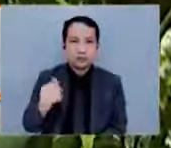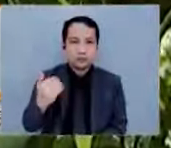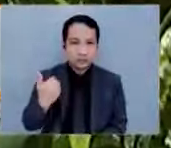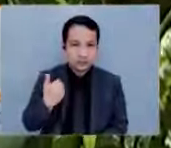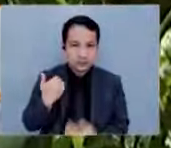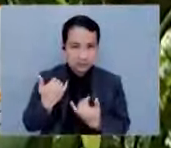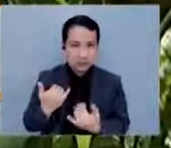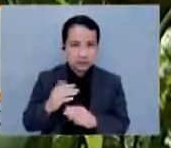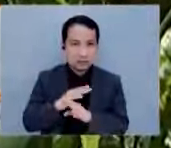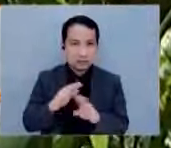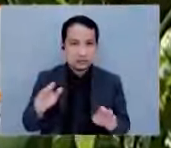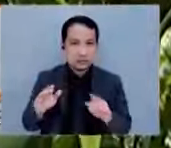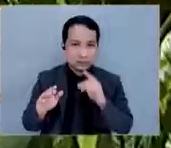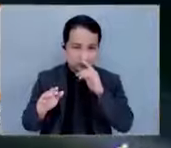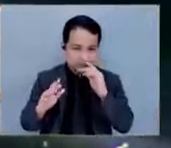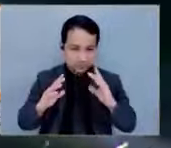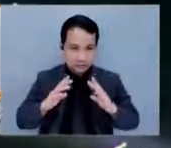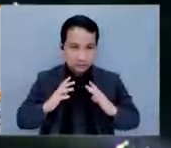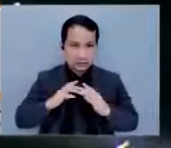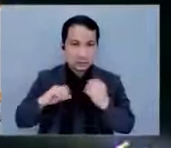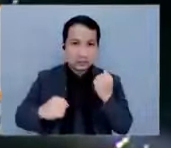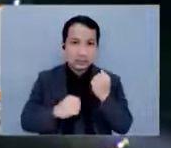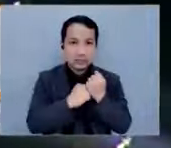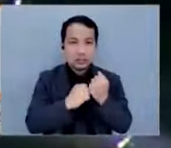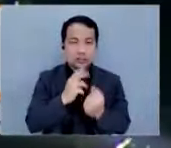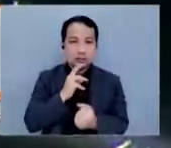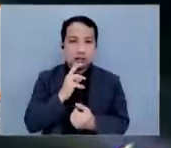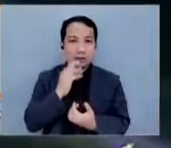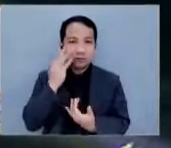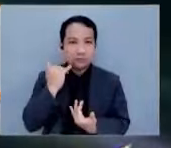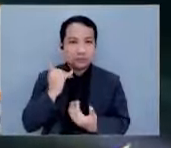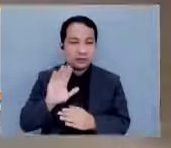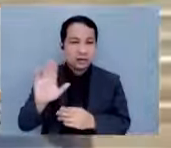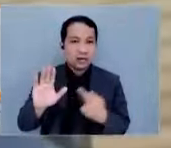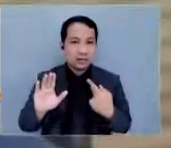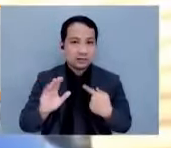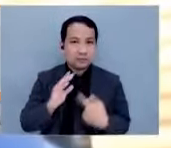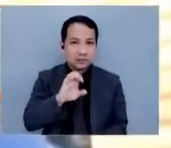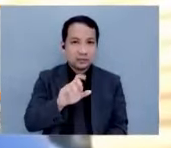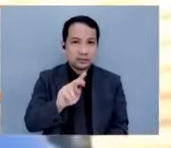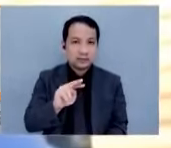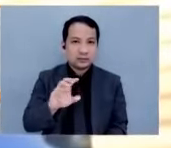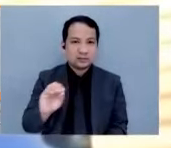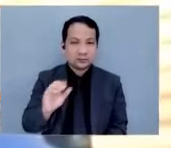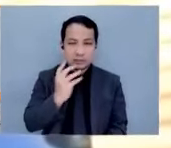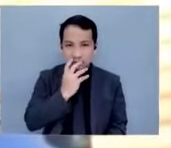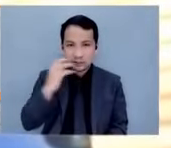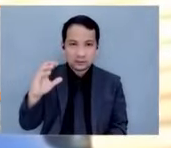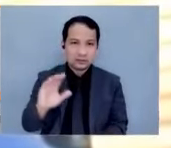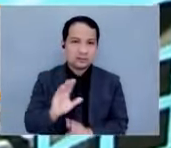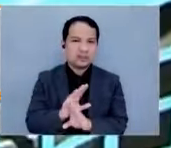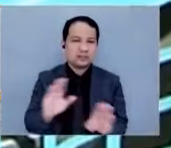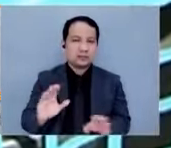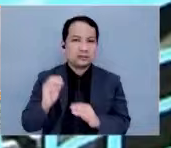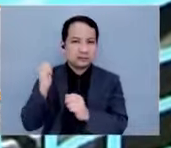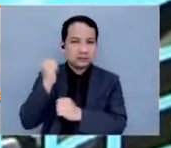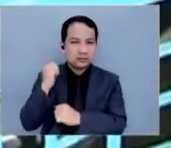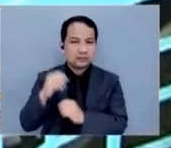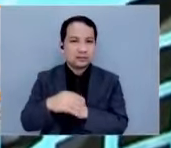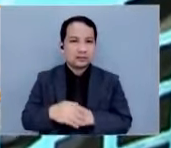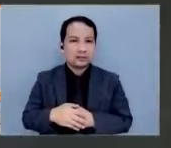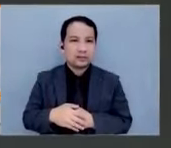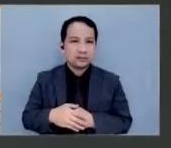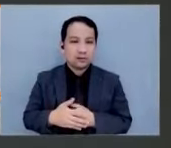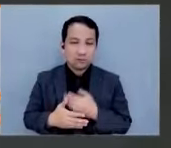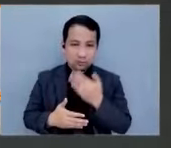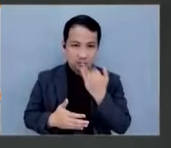dapat magpakampante sa supply ng tubig. Lalo't nandyan pa rin ang El Niño. Huwag muna nating asahan yun kasi matagal